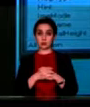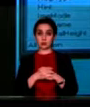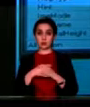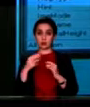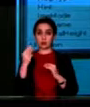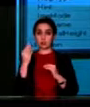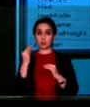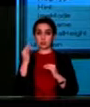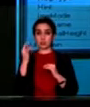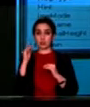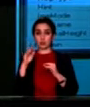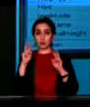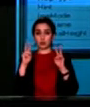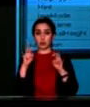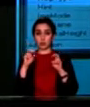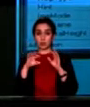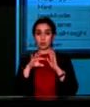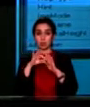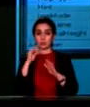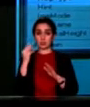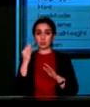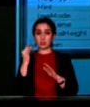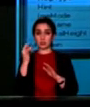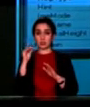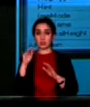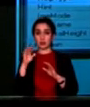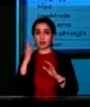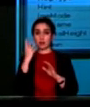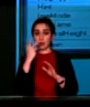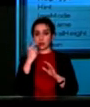Shrift turini tanlaymiz. Shrift rangini